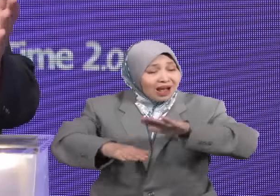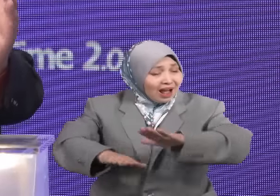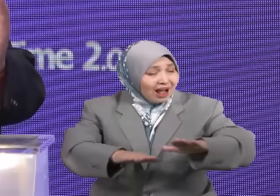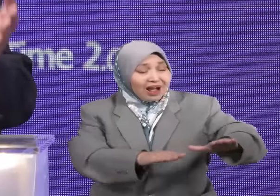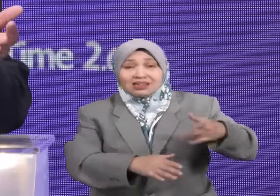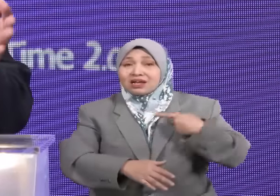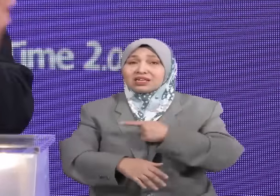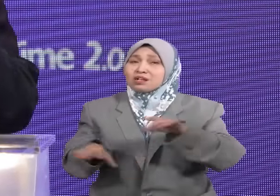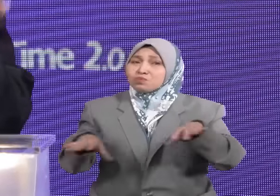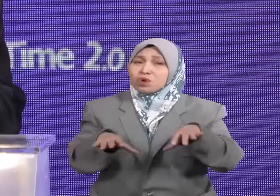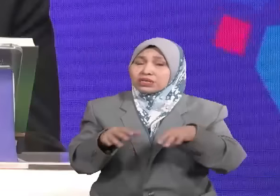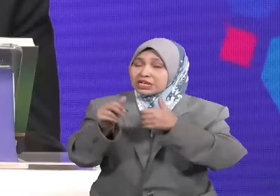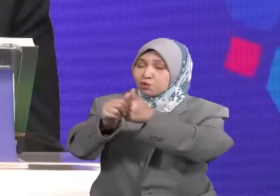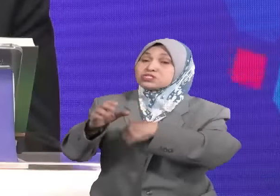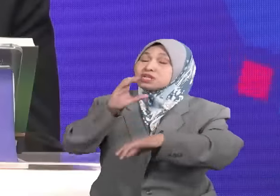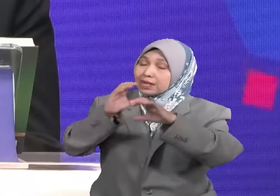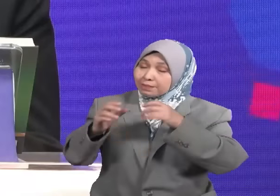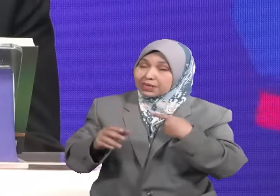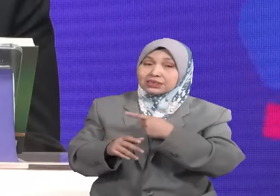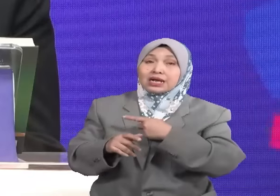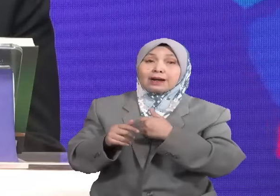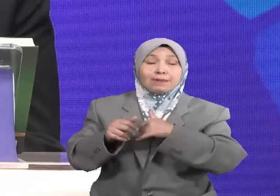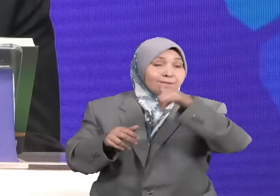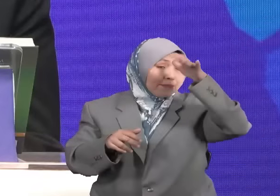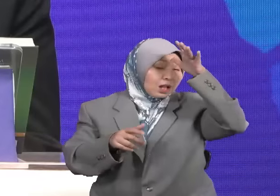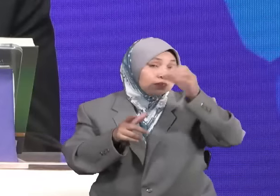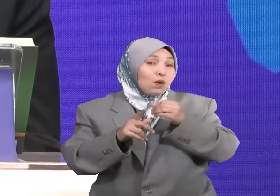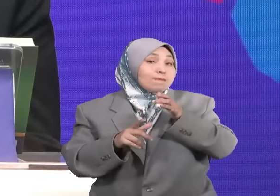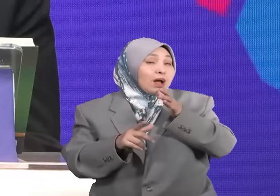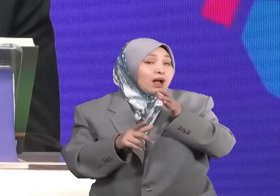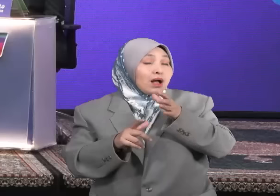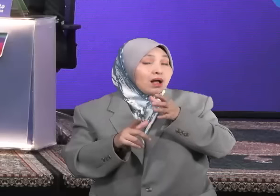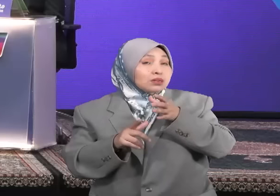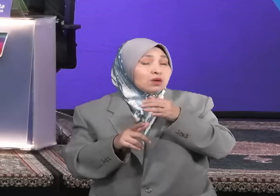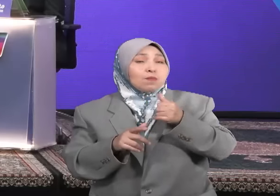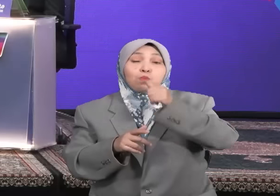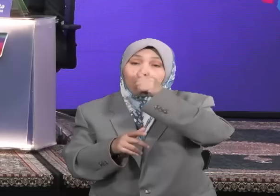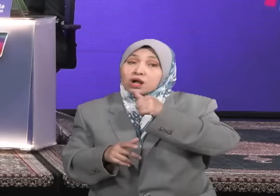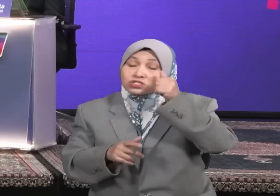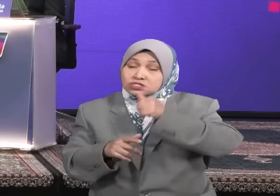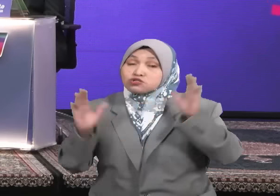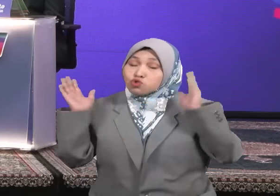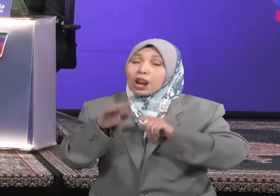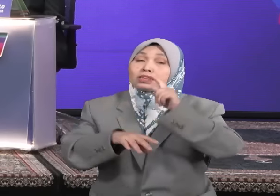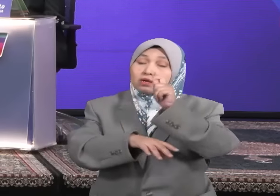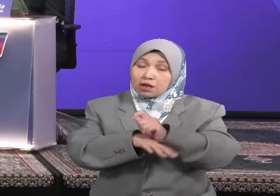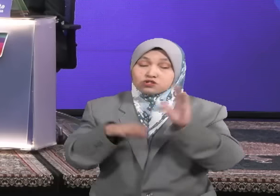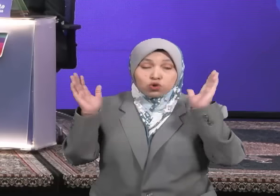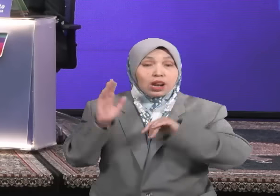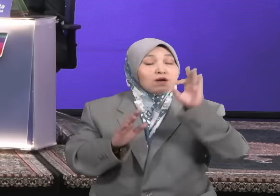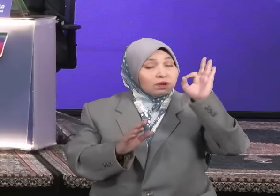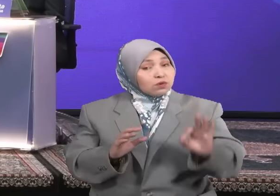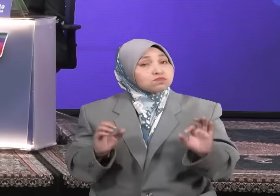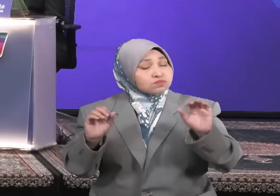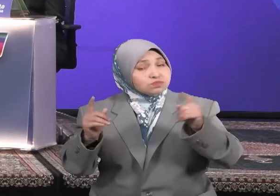kita ni buat ikut cakap kita, ya, si ayah ke mak ke, bila kata puasa, sembahyang tarawih, sembahyang fardu, okey,